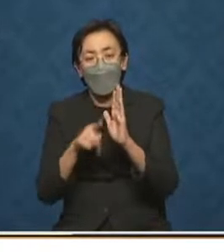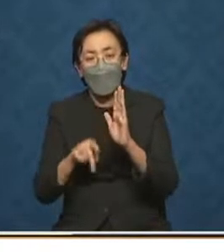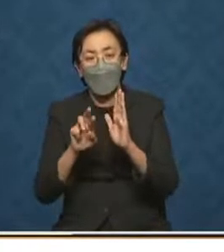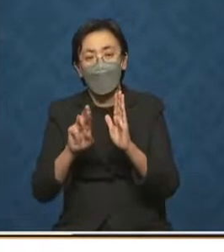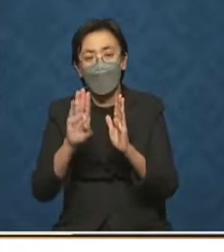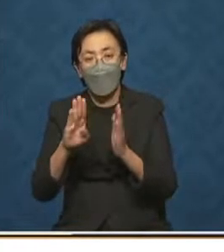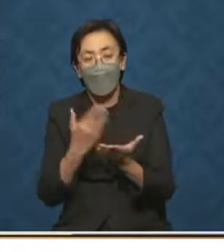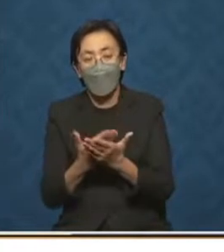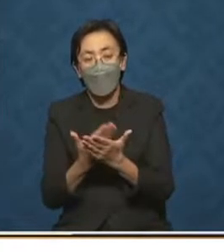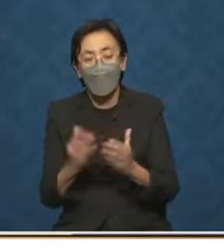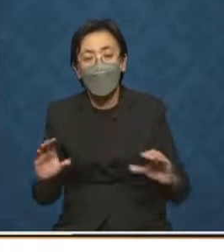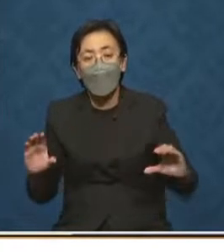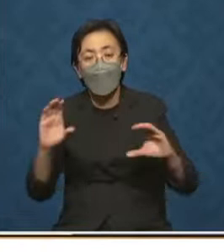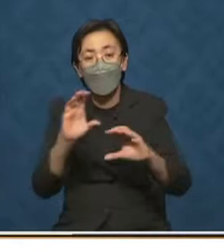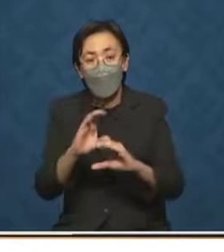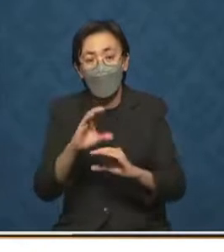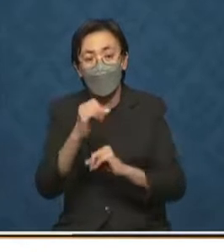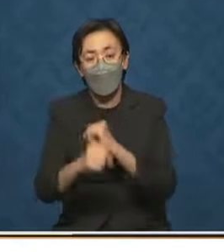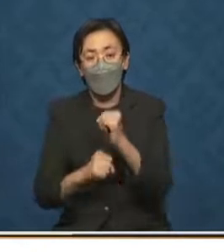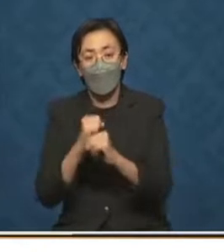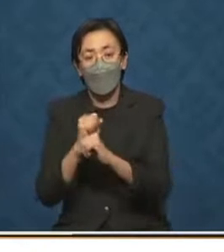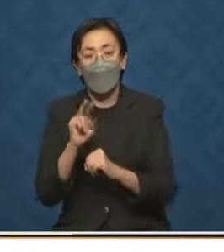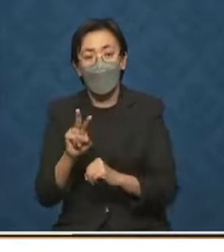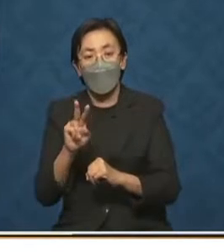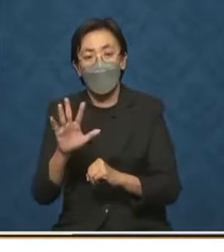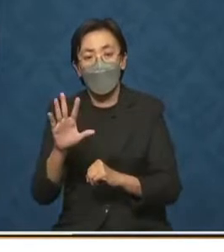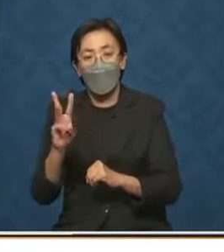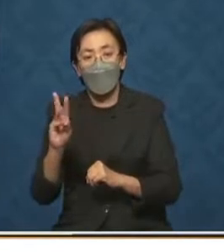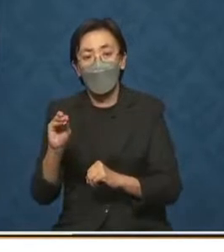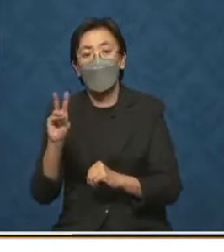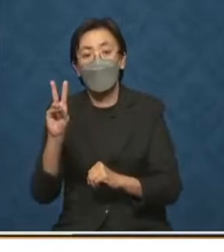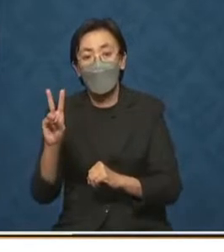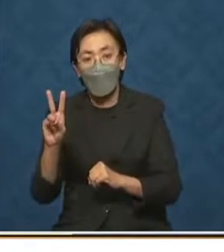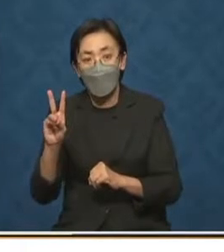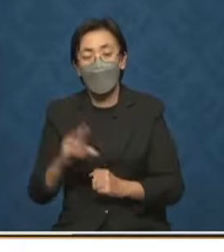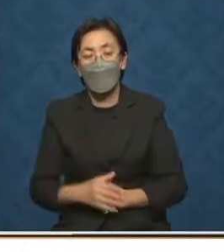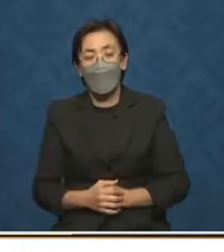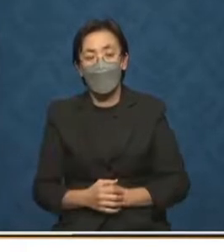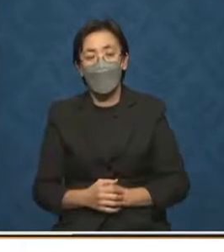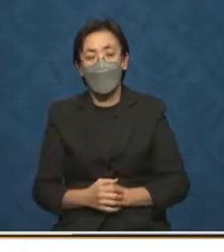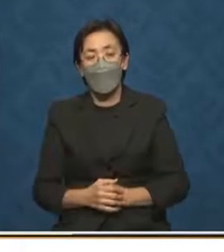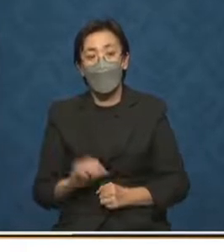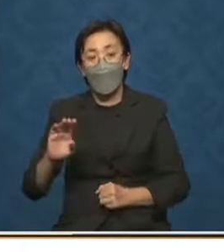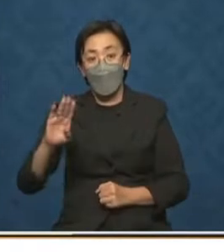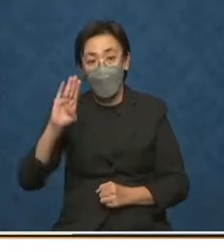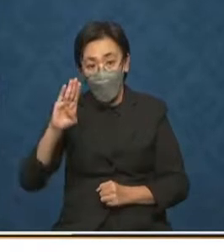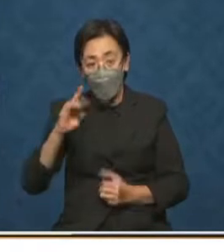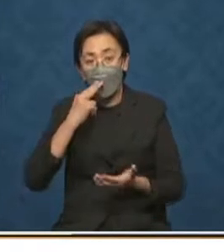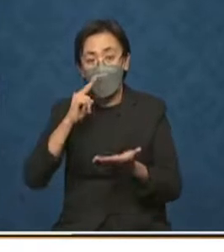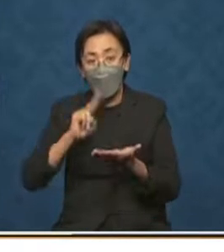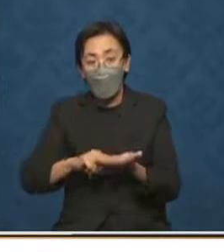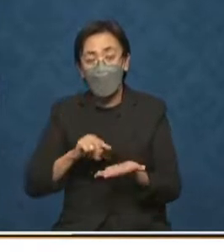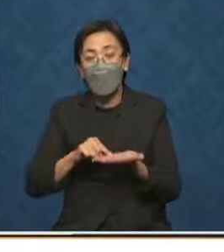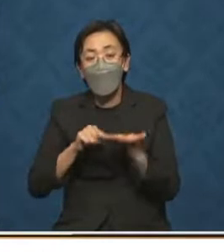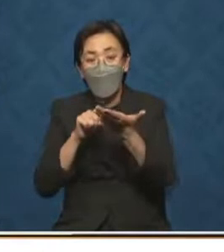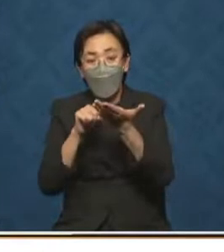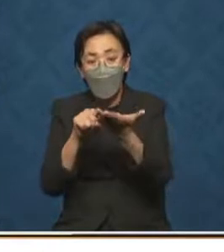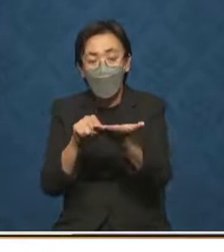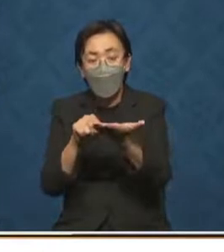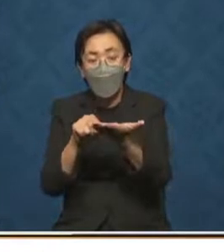น ในปี 2,162 โดยบิษันั้ได้ทำทงสือเสนอ